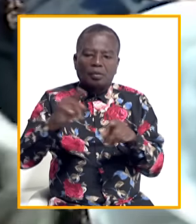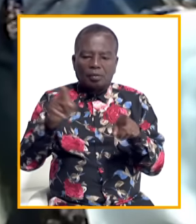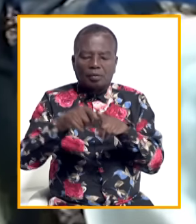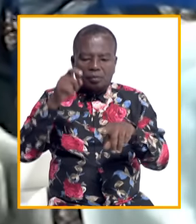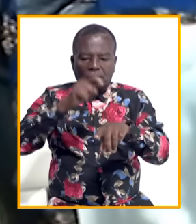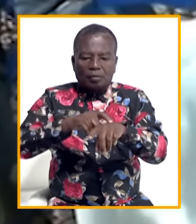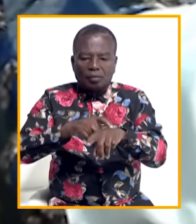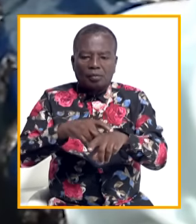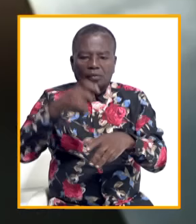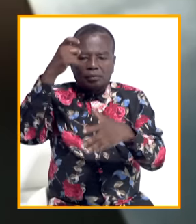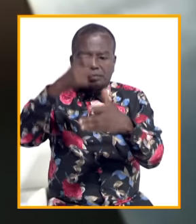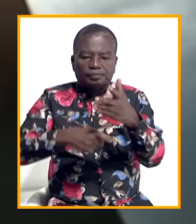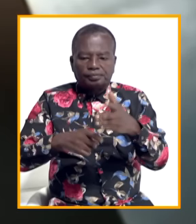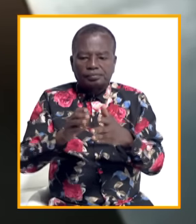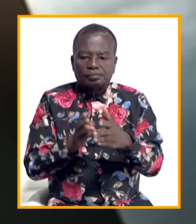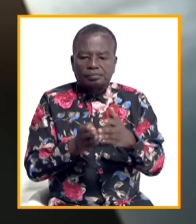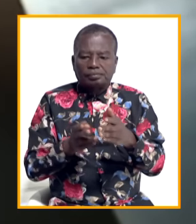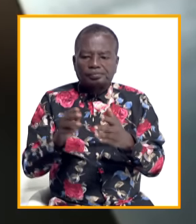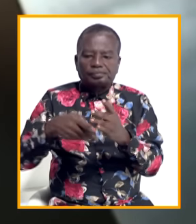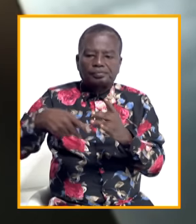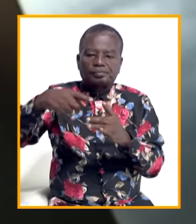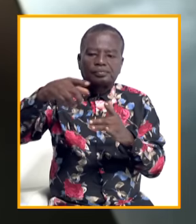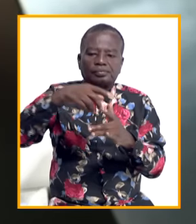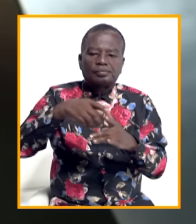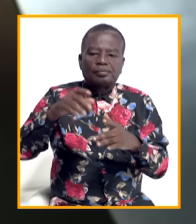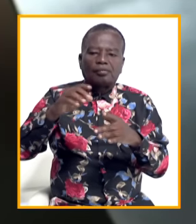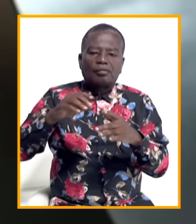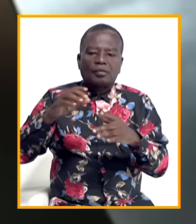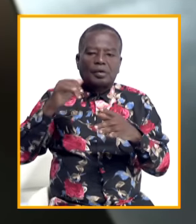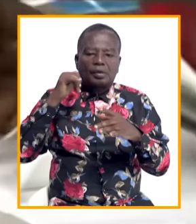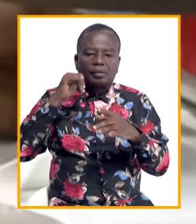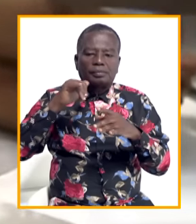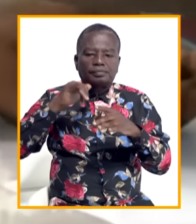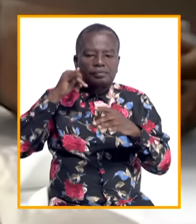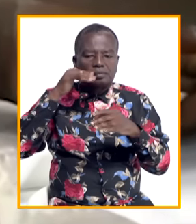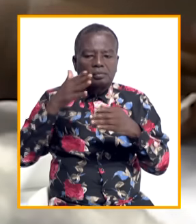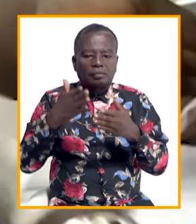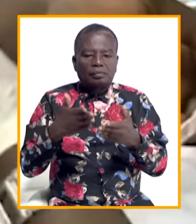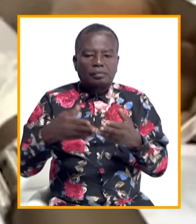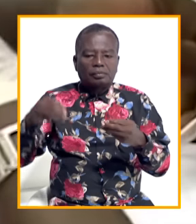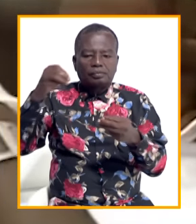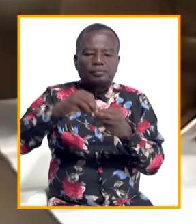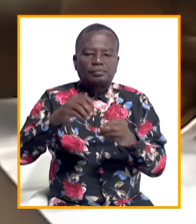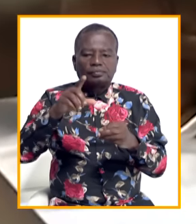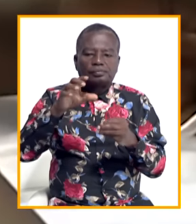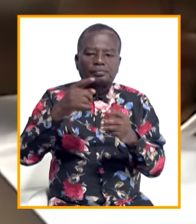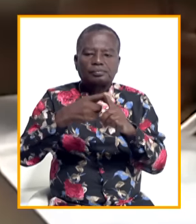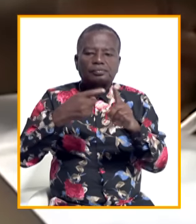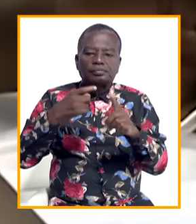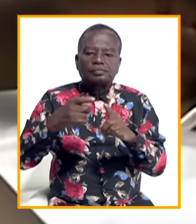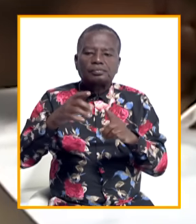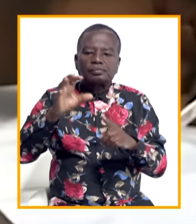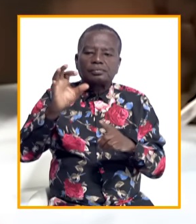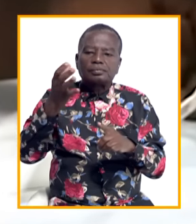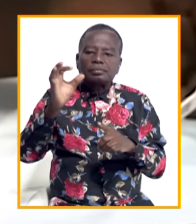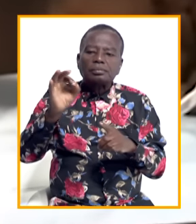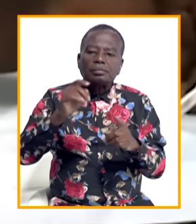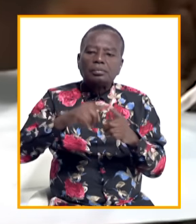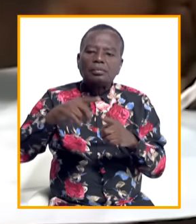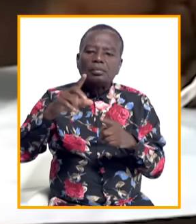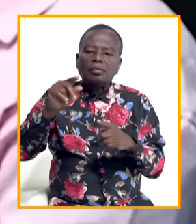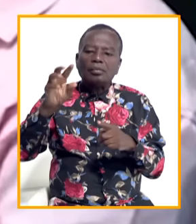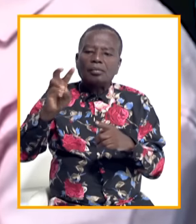prévalence contraceptive moderne parmi les femmes en union a augmenté de 19 à 27%. Ce sont là des acquis du projet